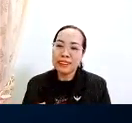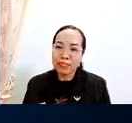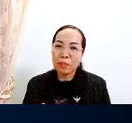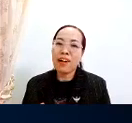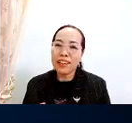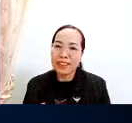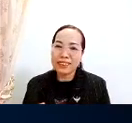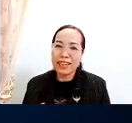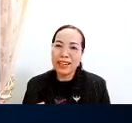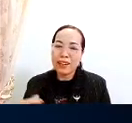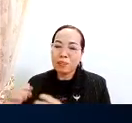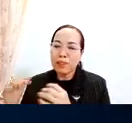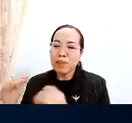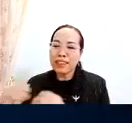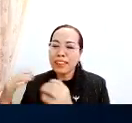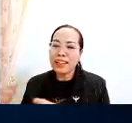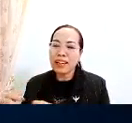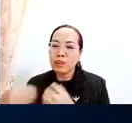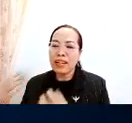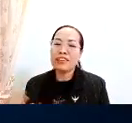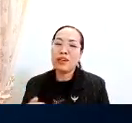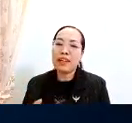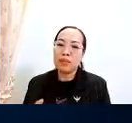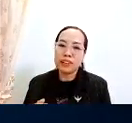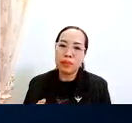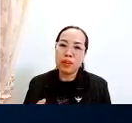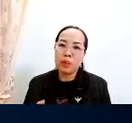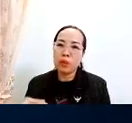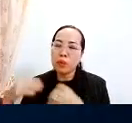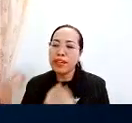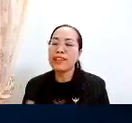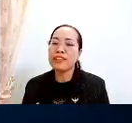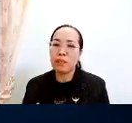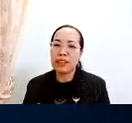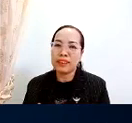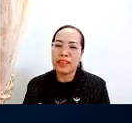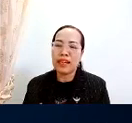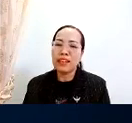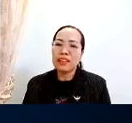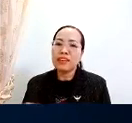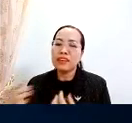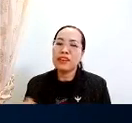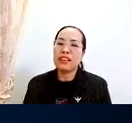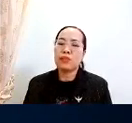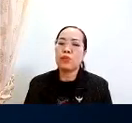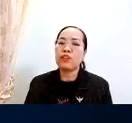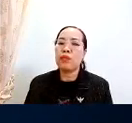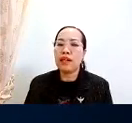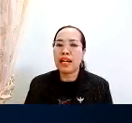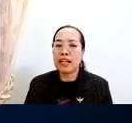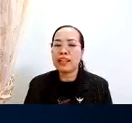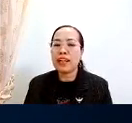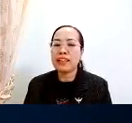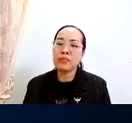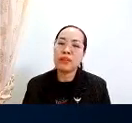bần rồi bỏ kể chà mình bàn đăng tha khuôn ai chăng bàn ở vậy chứ bà loa phù mình hiên sập bần là xa dương chi nẹt từng núi thon mà